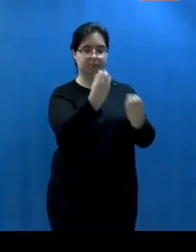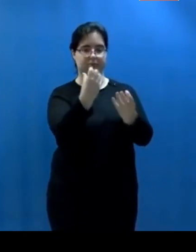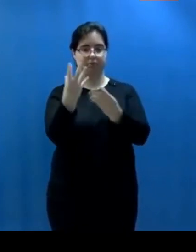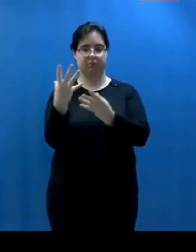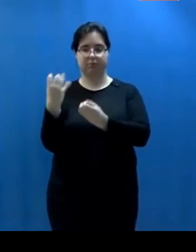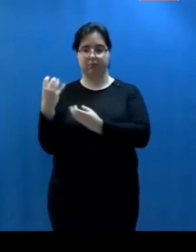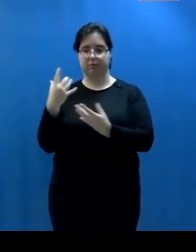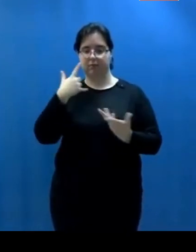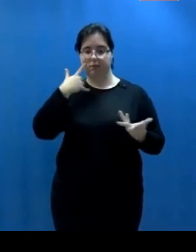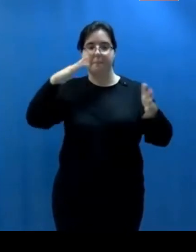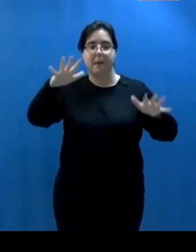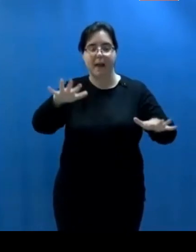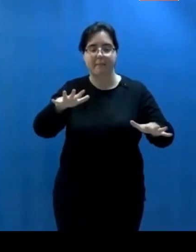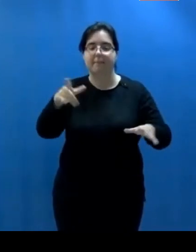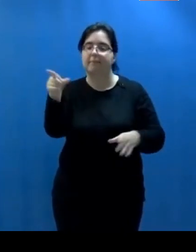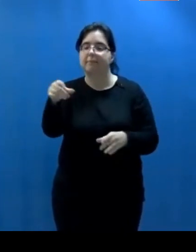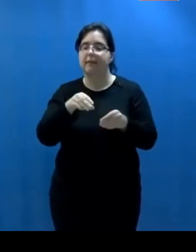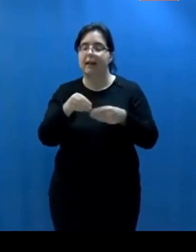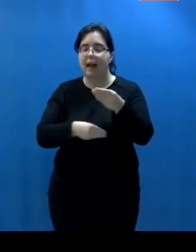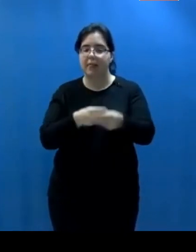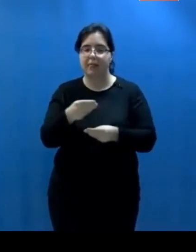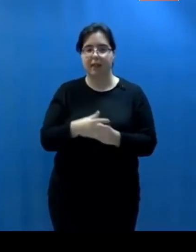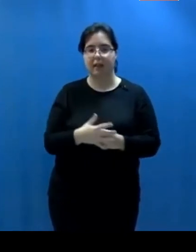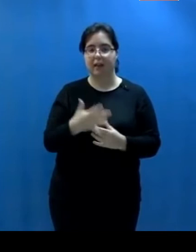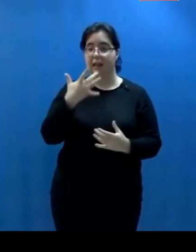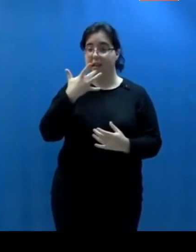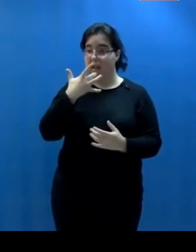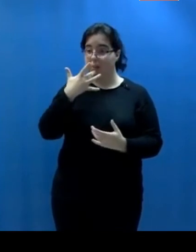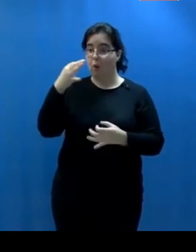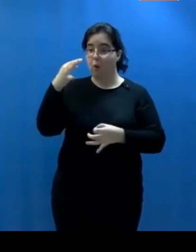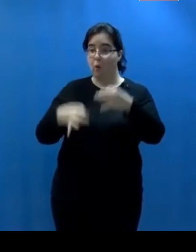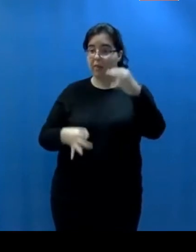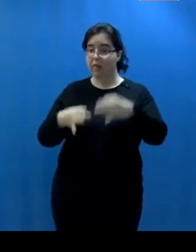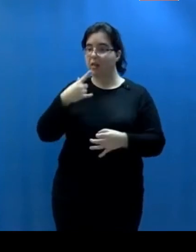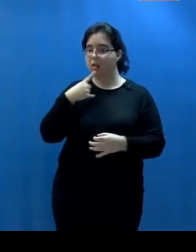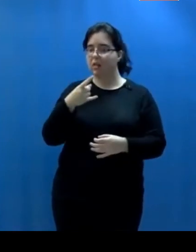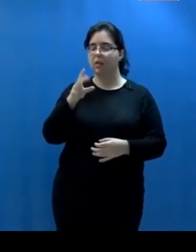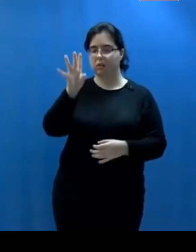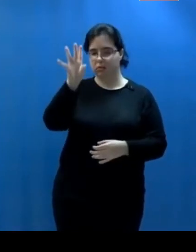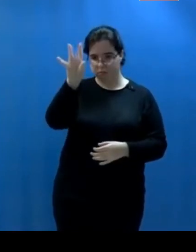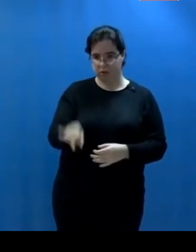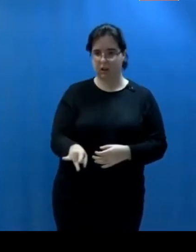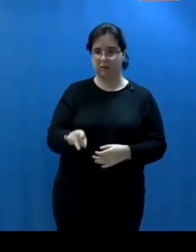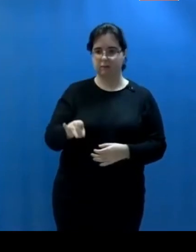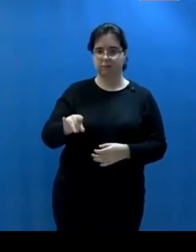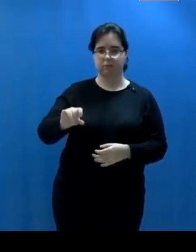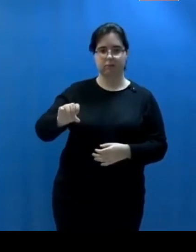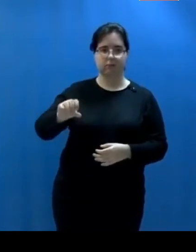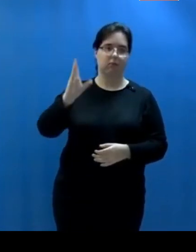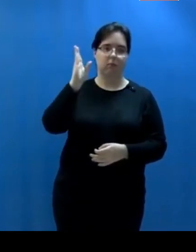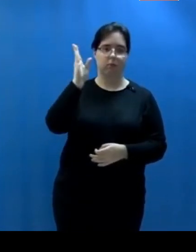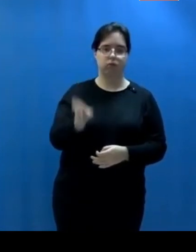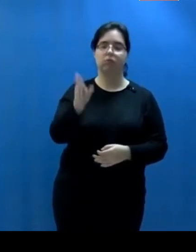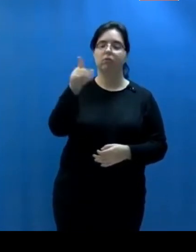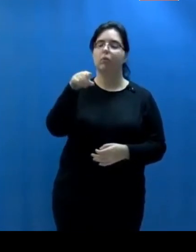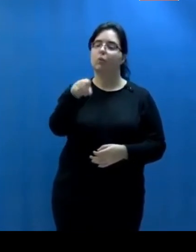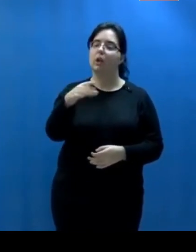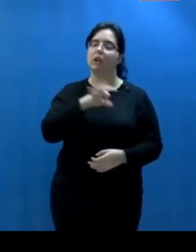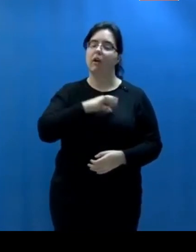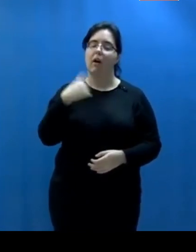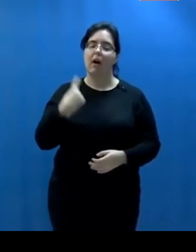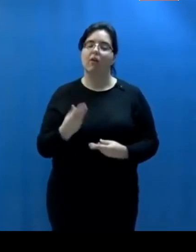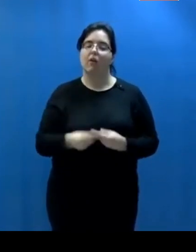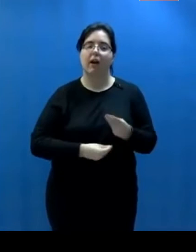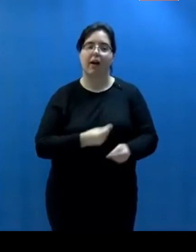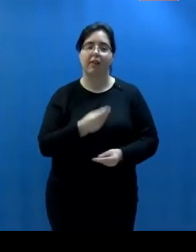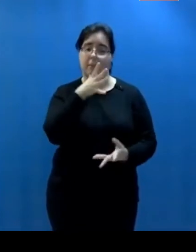com el senyor ha dit, el jutge diu que evidentment ha sigut aixina? Quina és la seva mesura? Jo s'ho plantejo perquè haurà